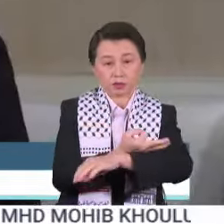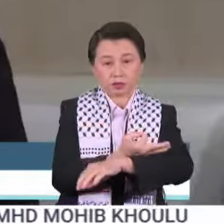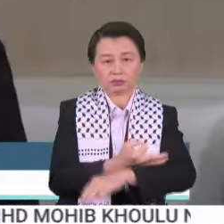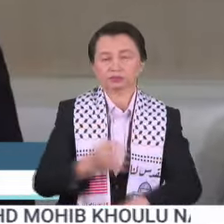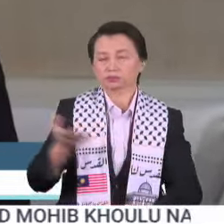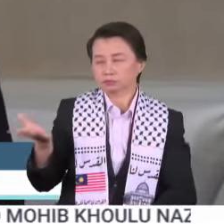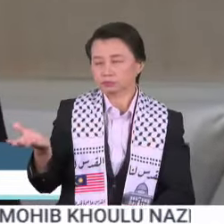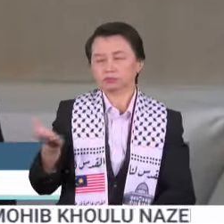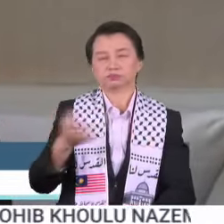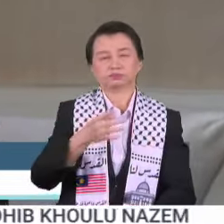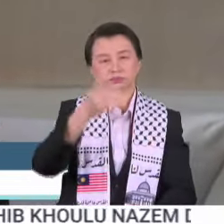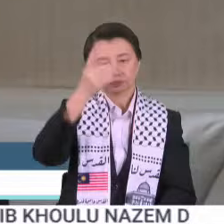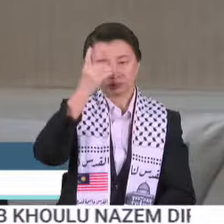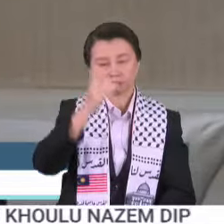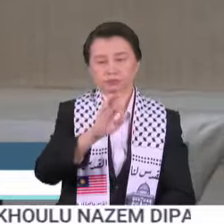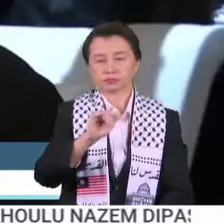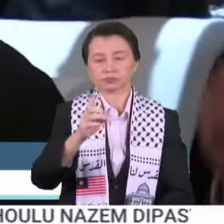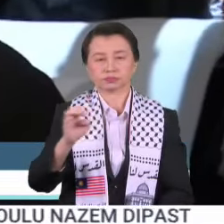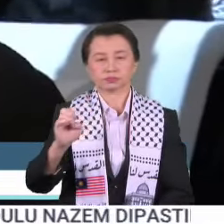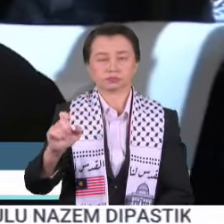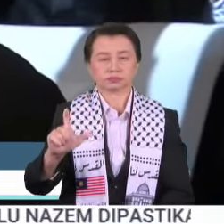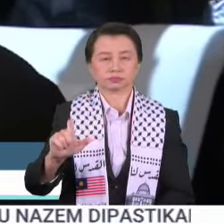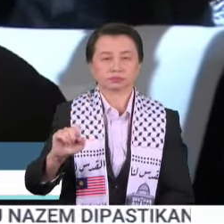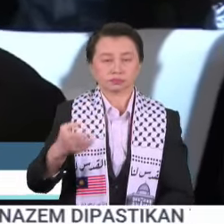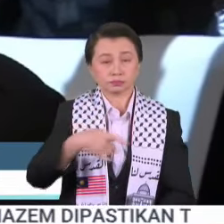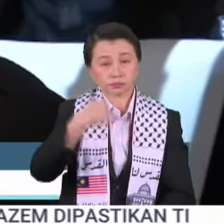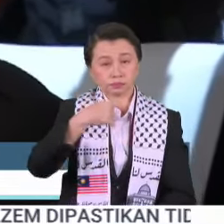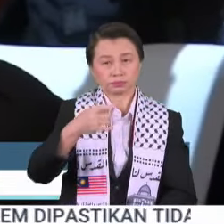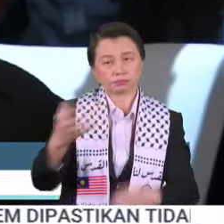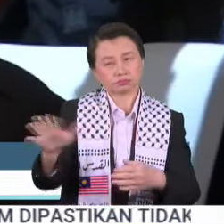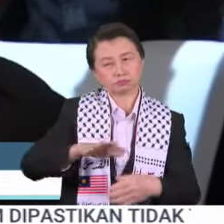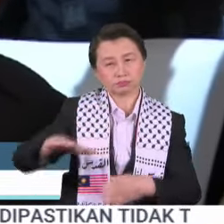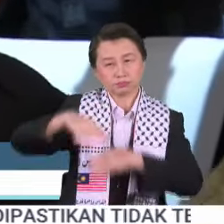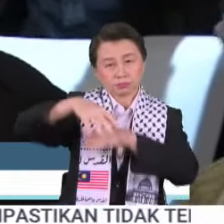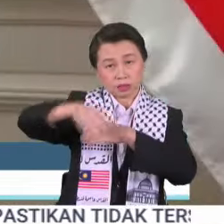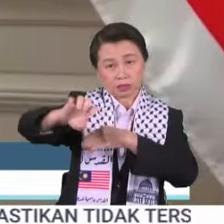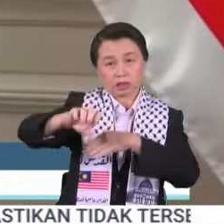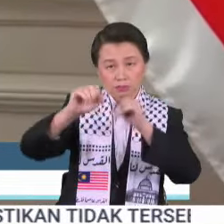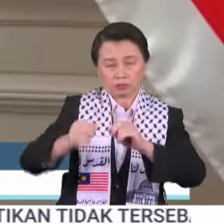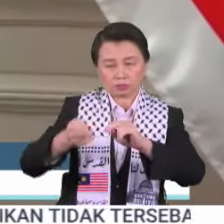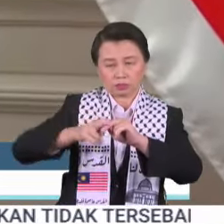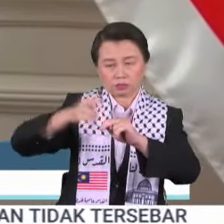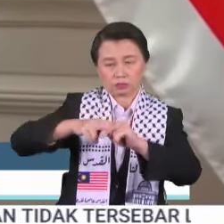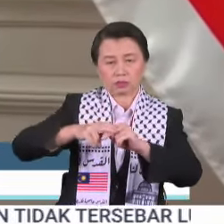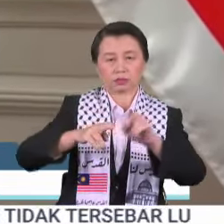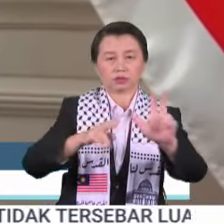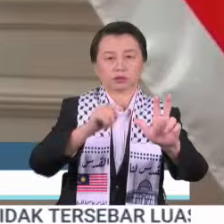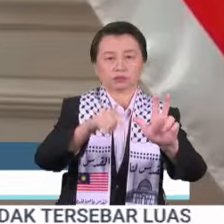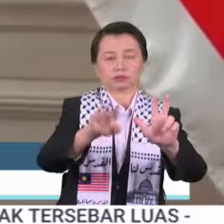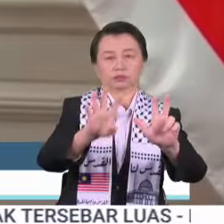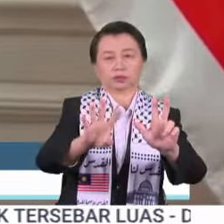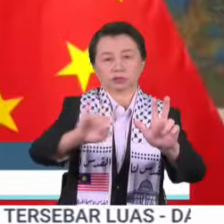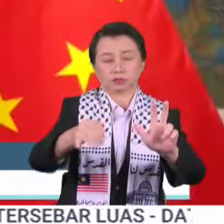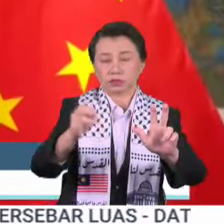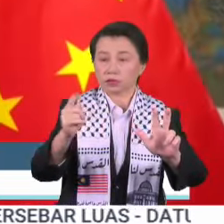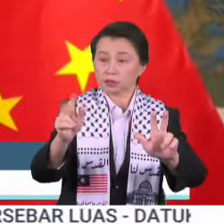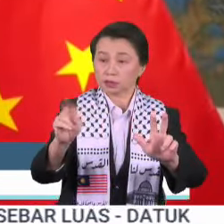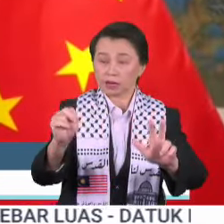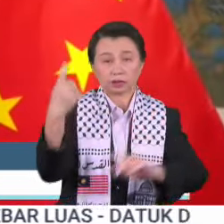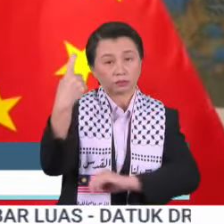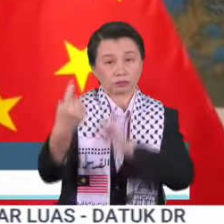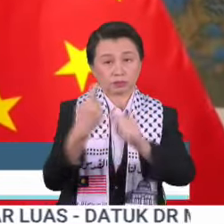juga Menteri Perladangan dan Komoditi berkata pihaknya menjangkakan ekspor sawit mampu ditingkatkan kepada 3.4 juta tan